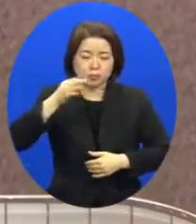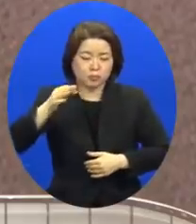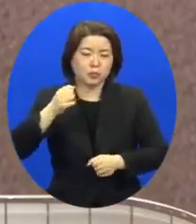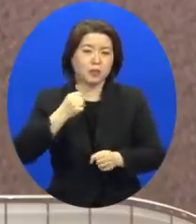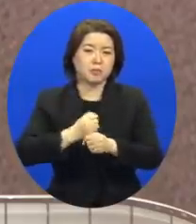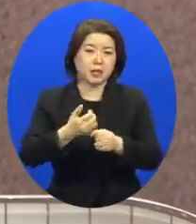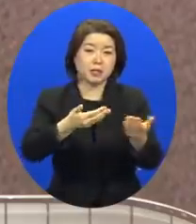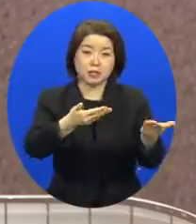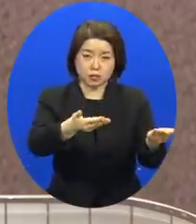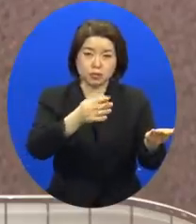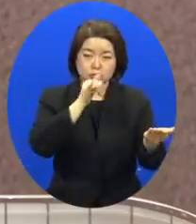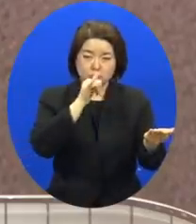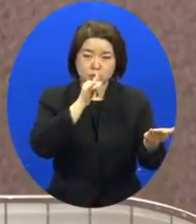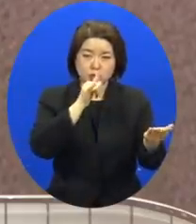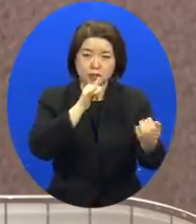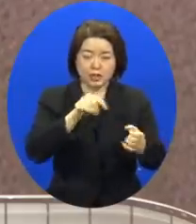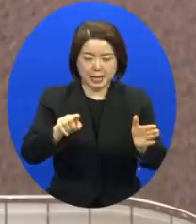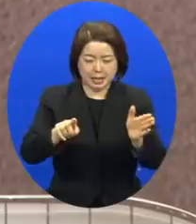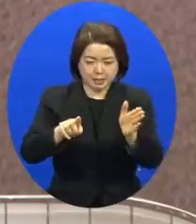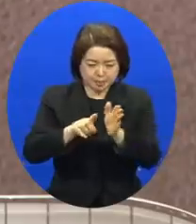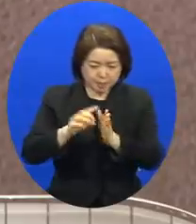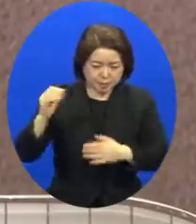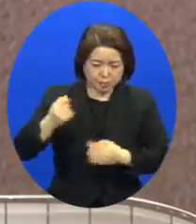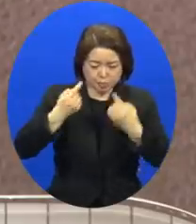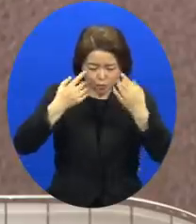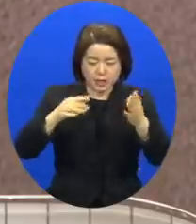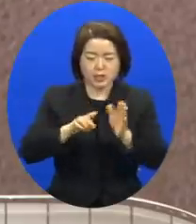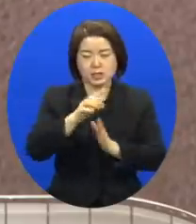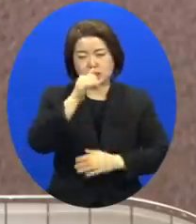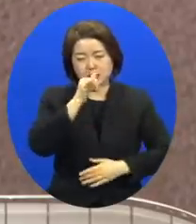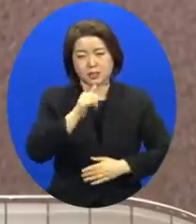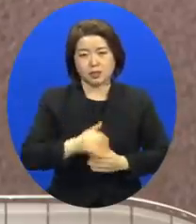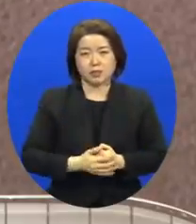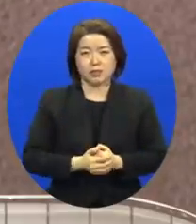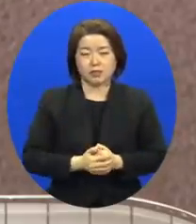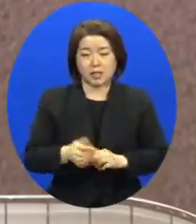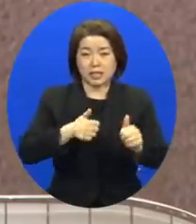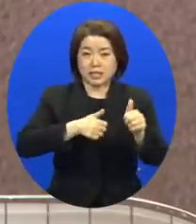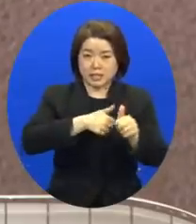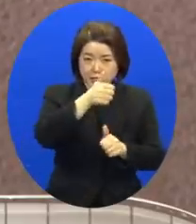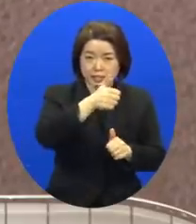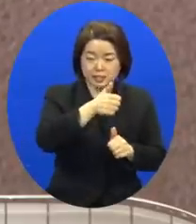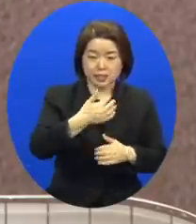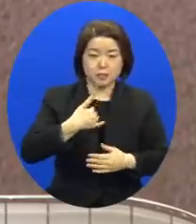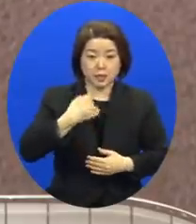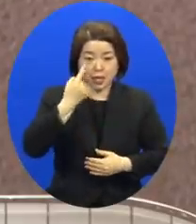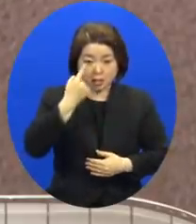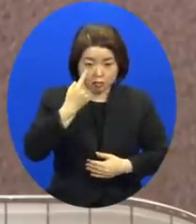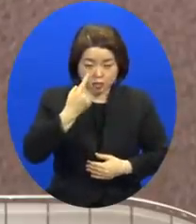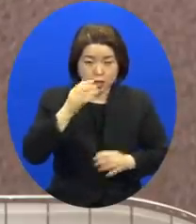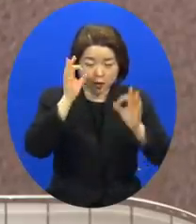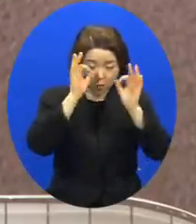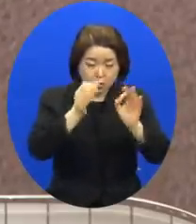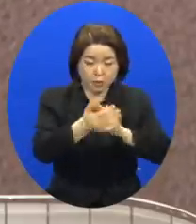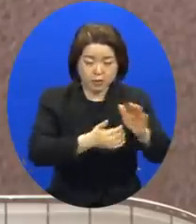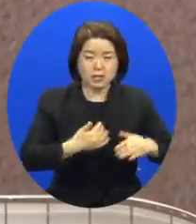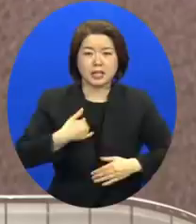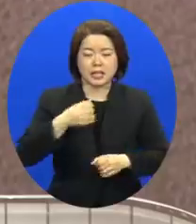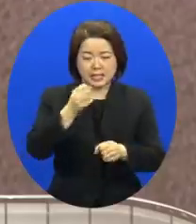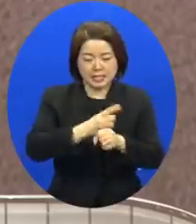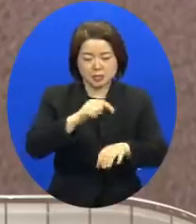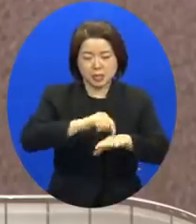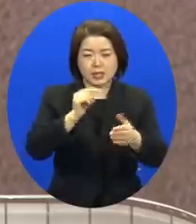그리고 무엇보다 믿음으로 확신이 옵니다 승리가 내 눈에 보이기 전에 이미 내 마음속에는